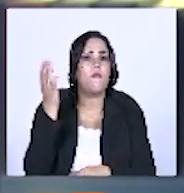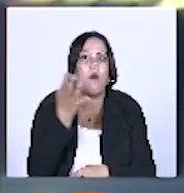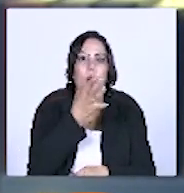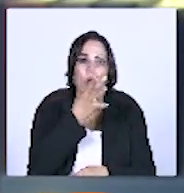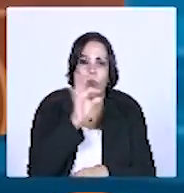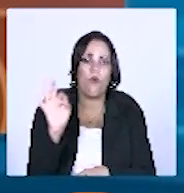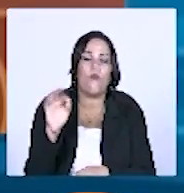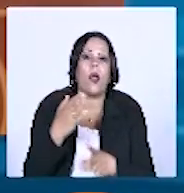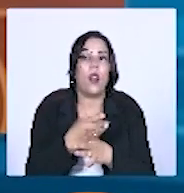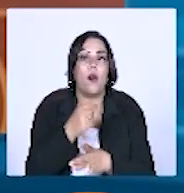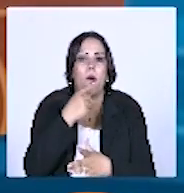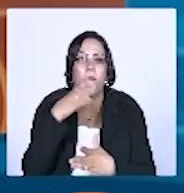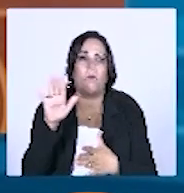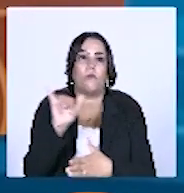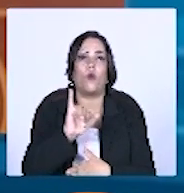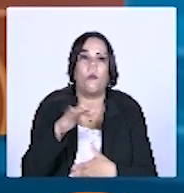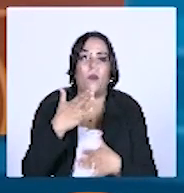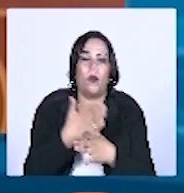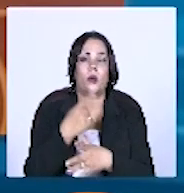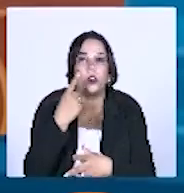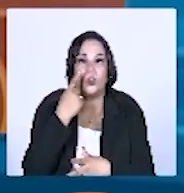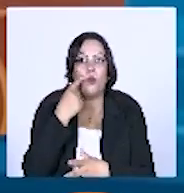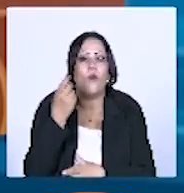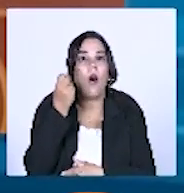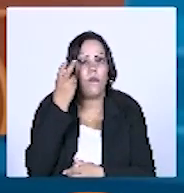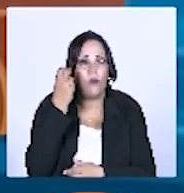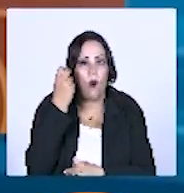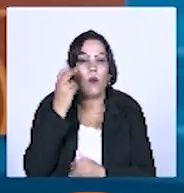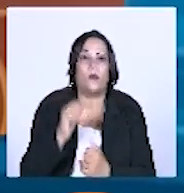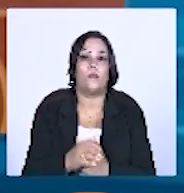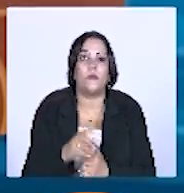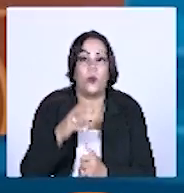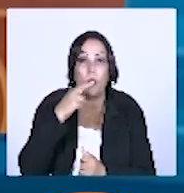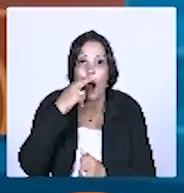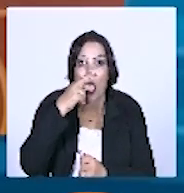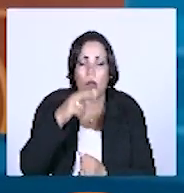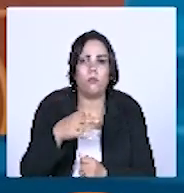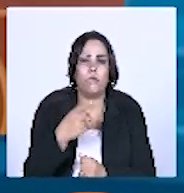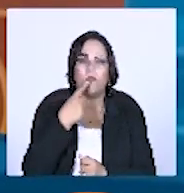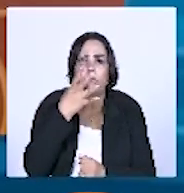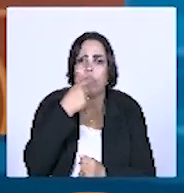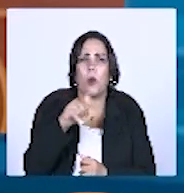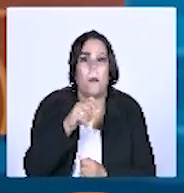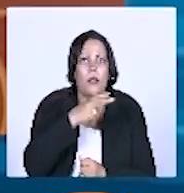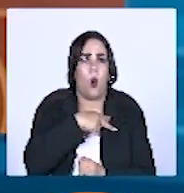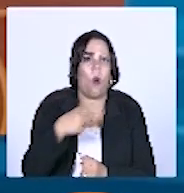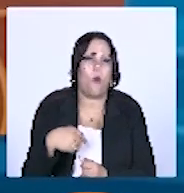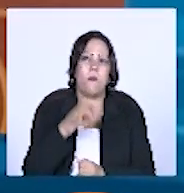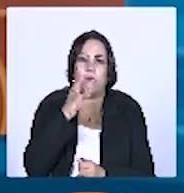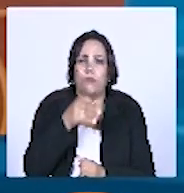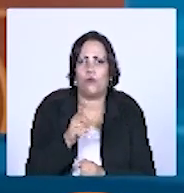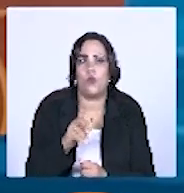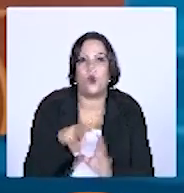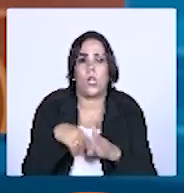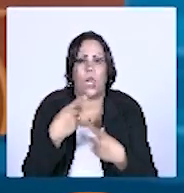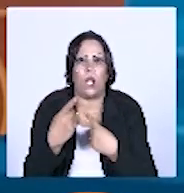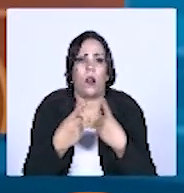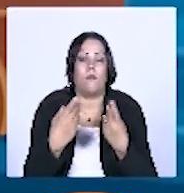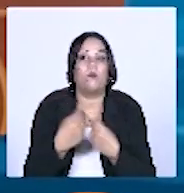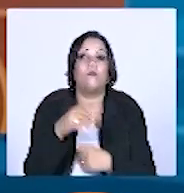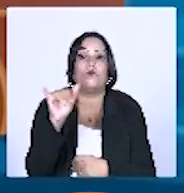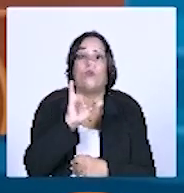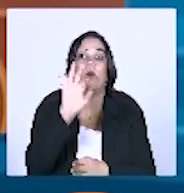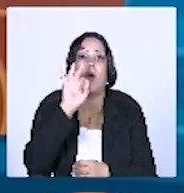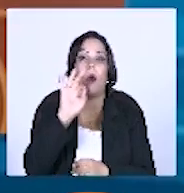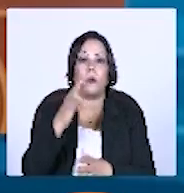بتدلي بدلوها في الشان الشان العام ولها اراء نقديه تجاه ما يحدث ودي خطوه